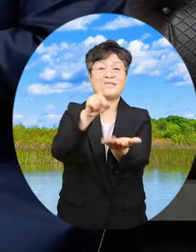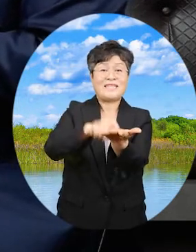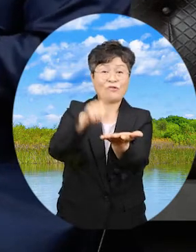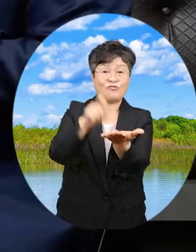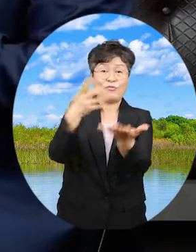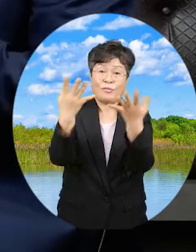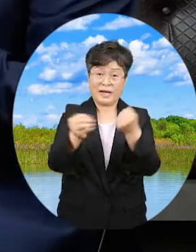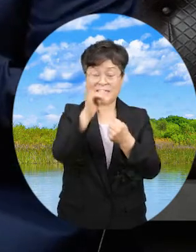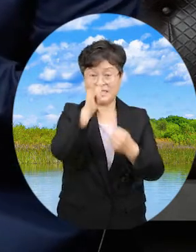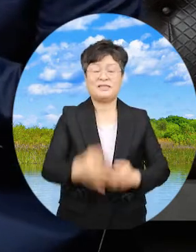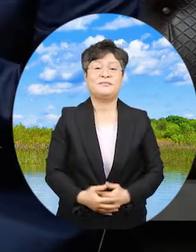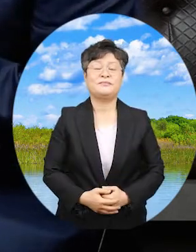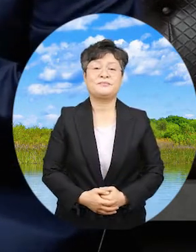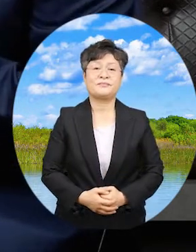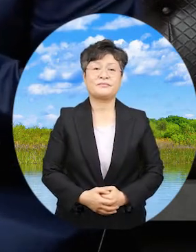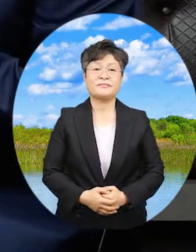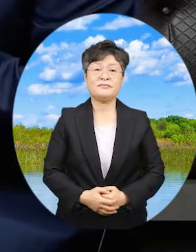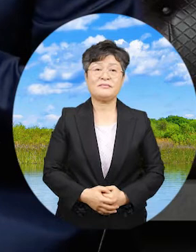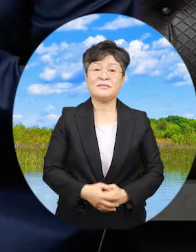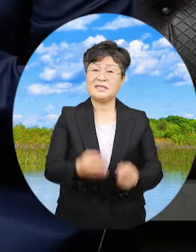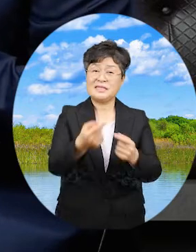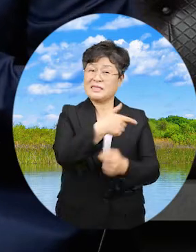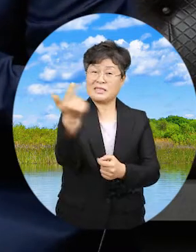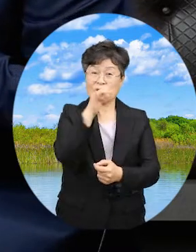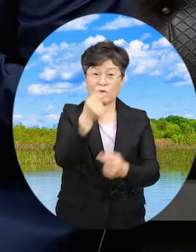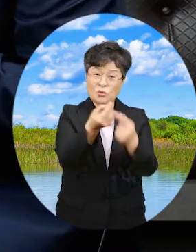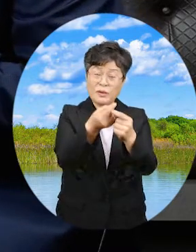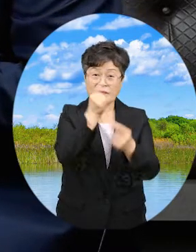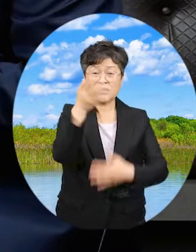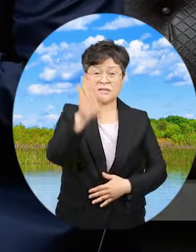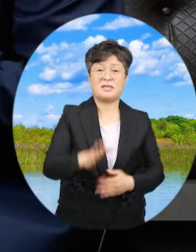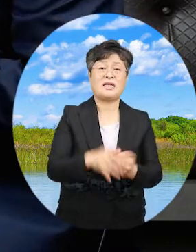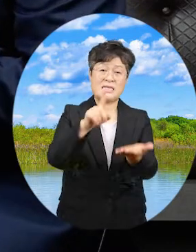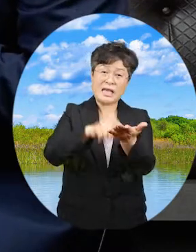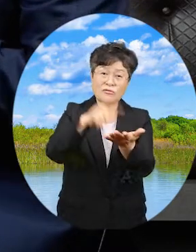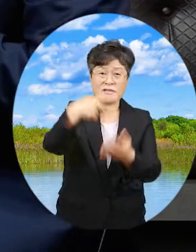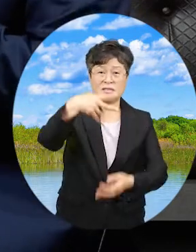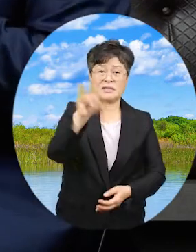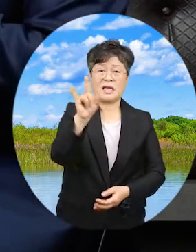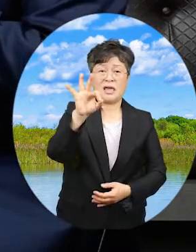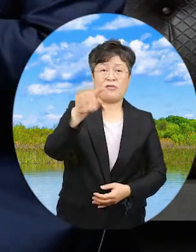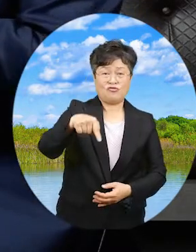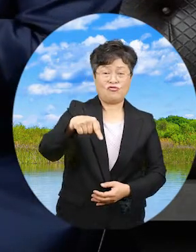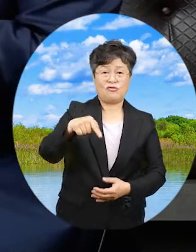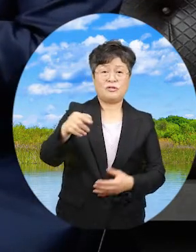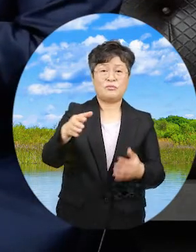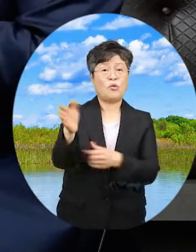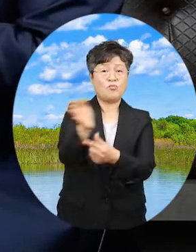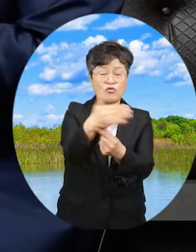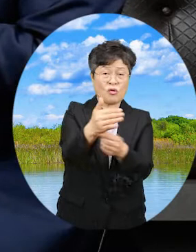물고기가 굉장히 많이 늘은 겁니다. 예. 그러면 이게 자연스럽게 질문이 넘어가는데 원천천의 식생과